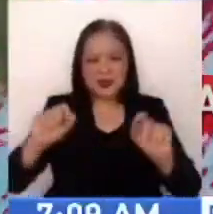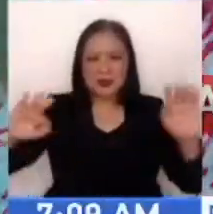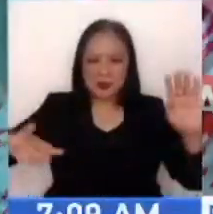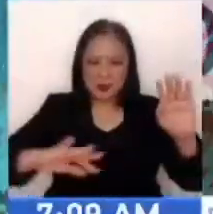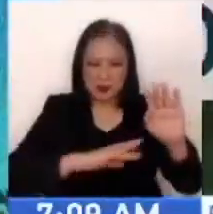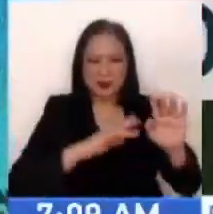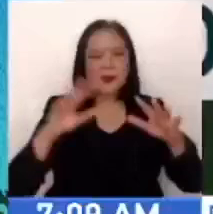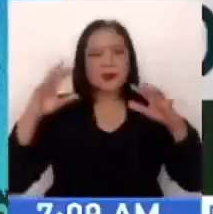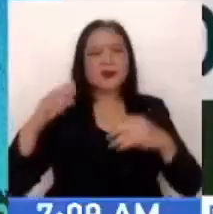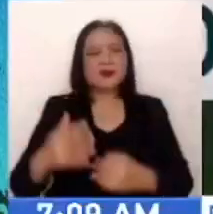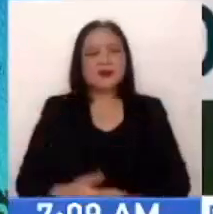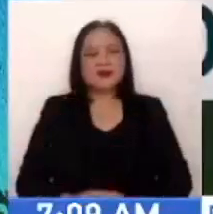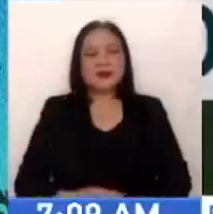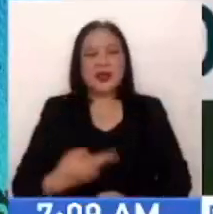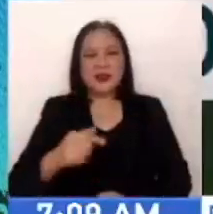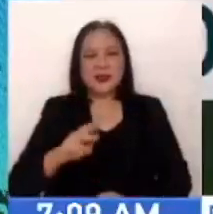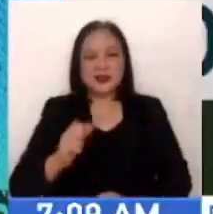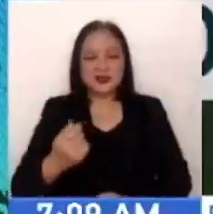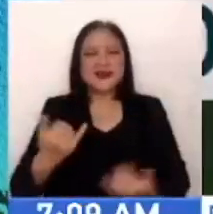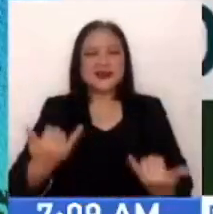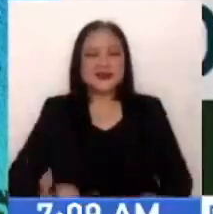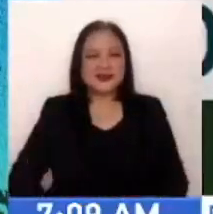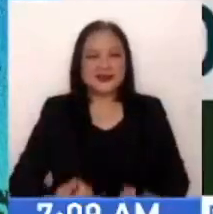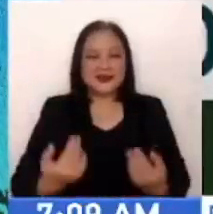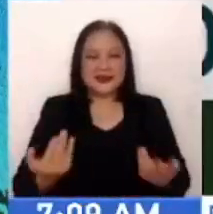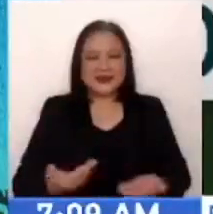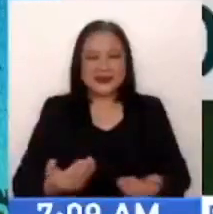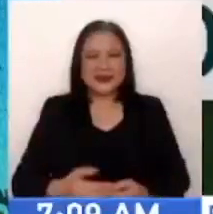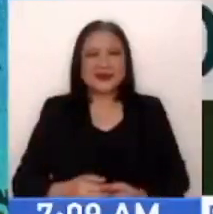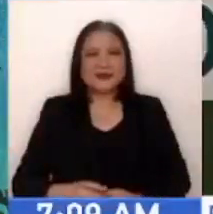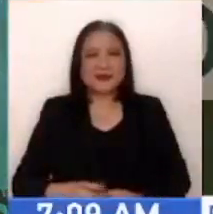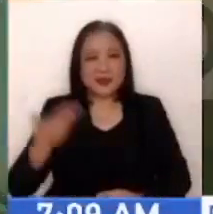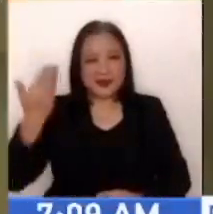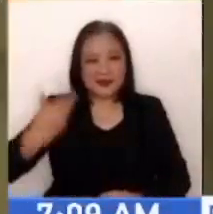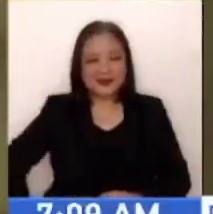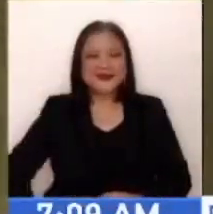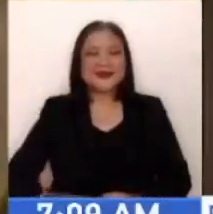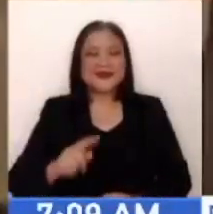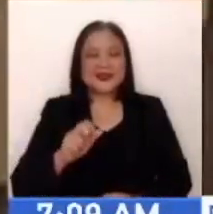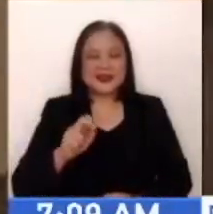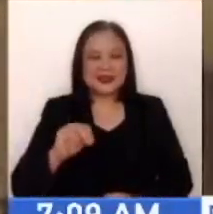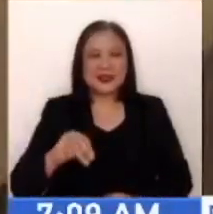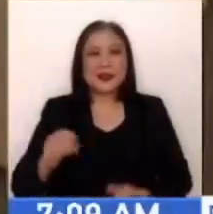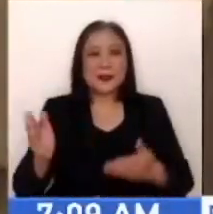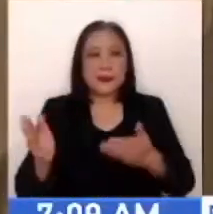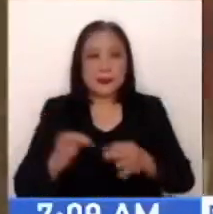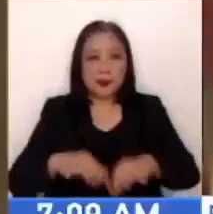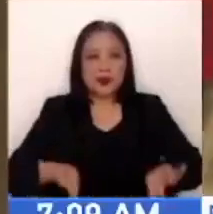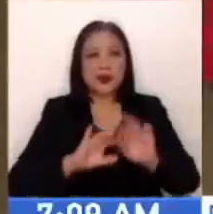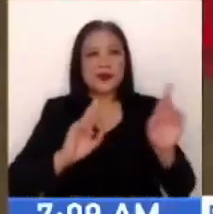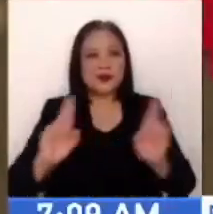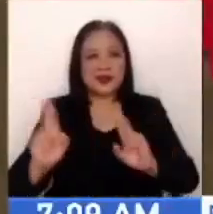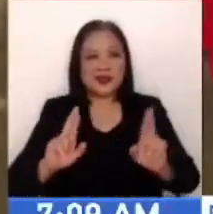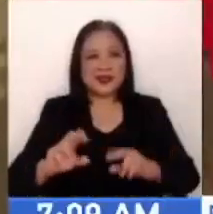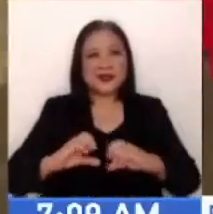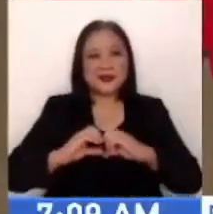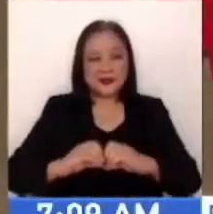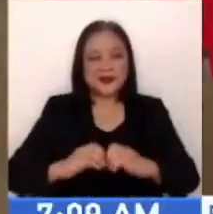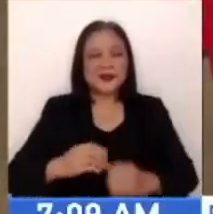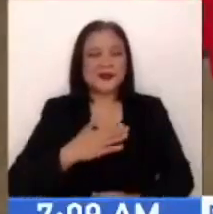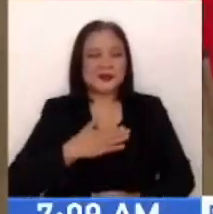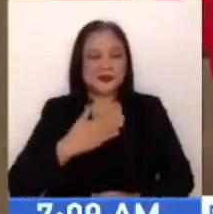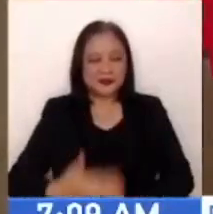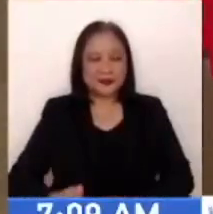At yan ang latest mula sa GMA Weather. Ako po si Nathaniel Cruz. Magplano para sigurado. I am ready. Servisyong totoo ng GMA